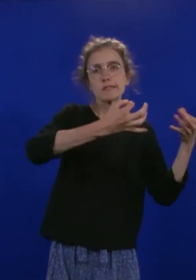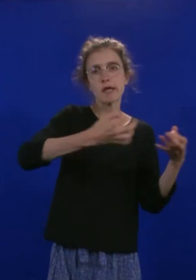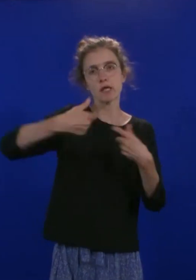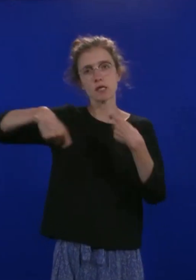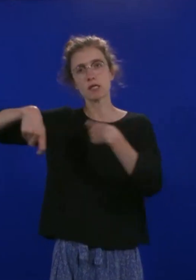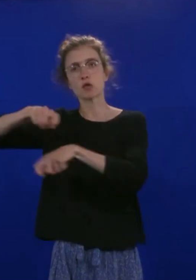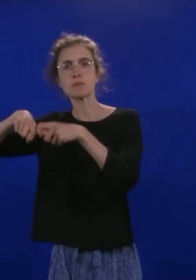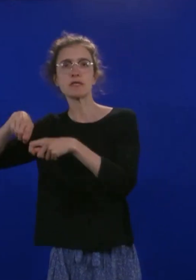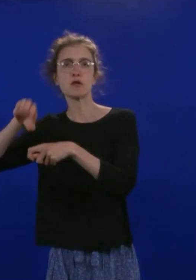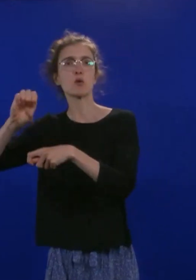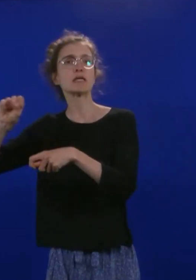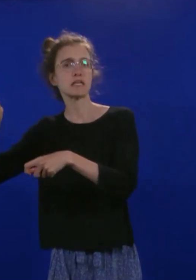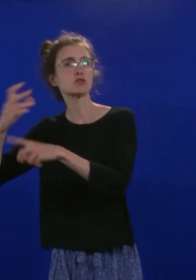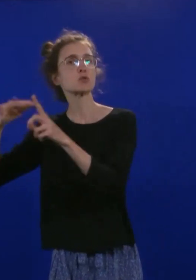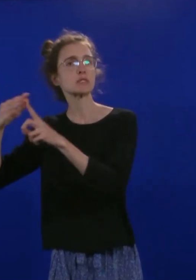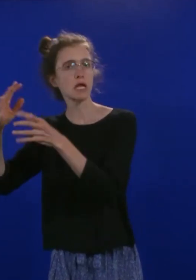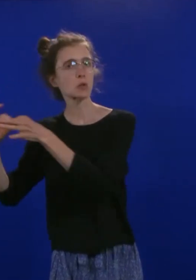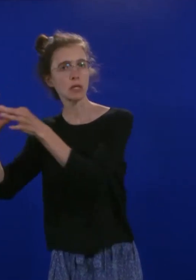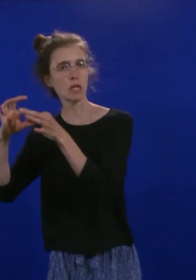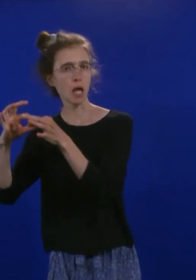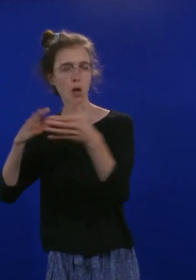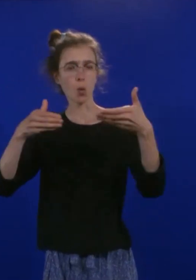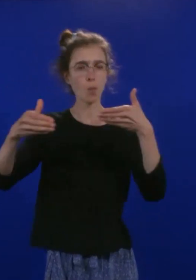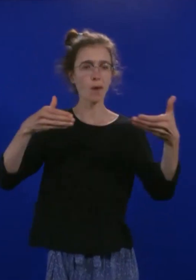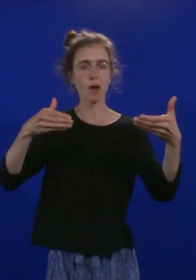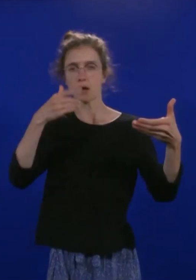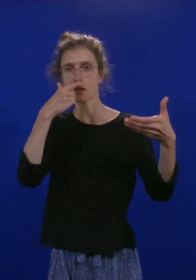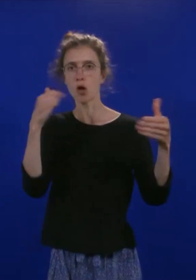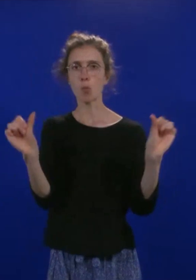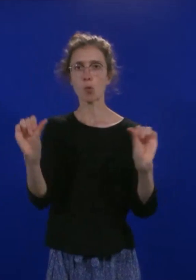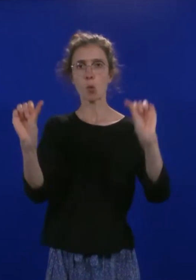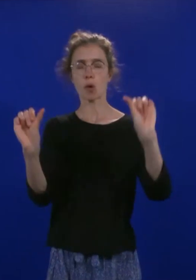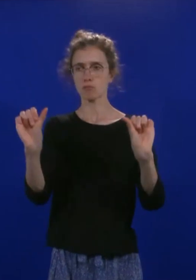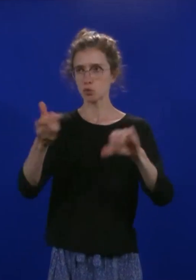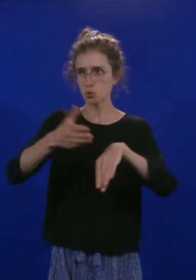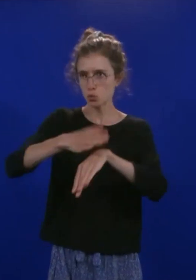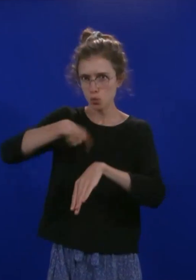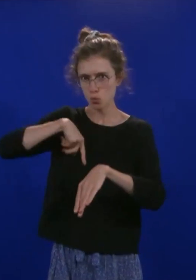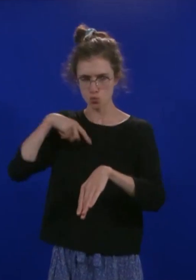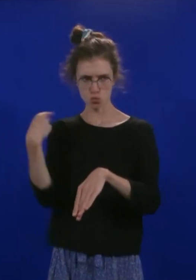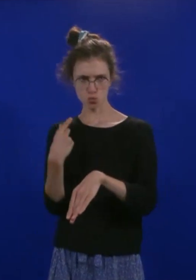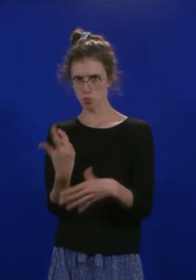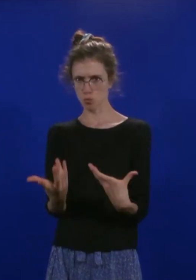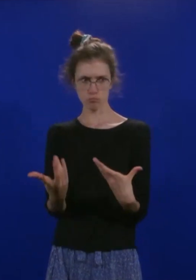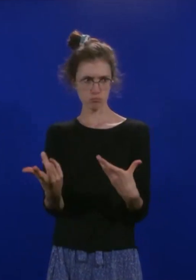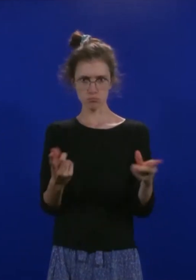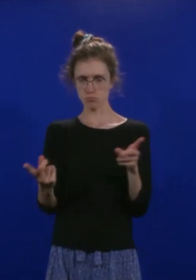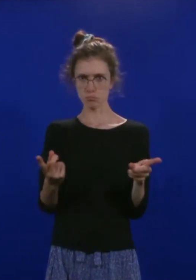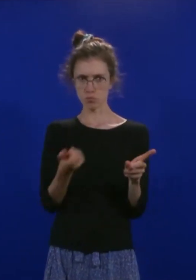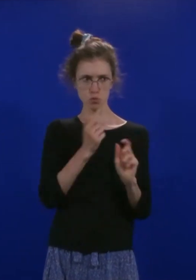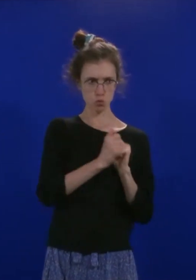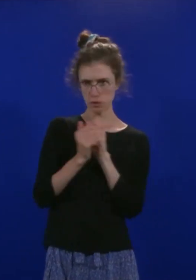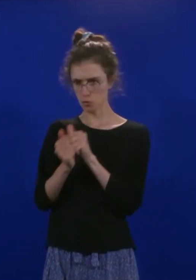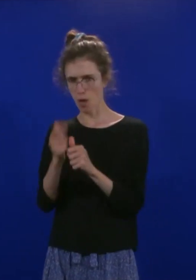que l'action de la métropole, justement, prend en compte l'ensemble des acteurs économiques, leurs enjeux de développement